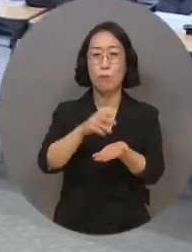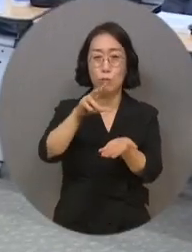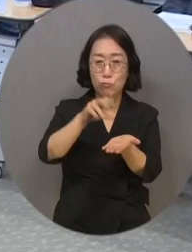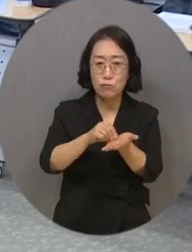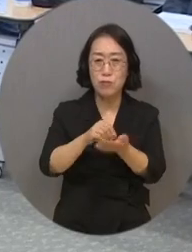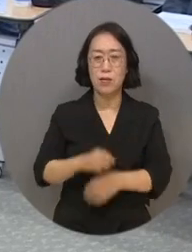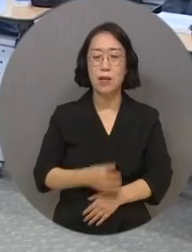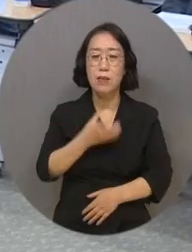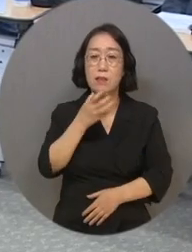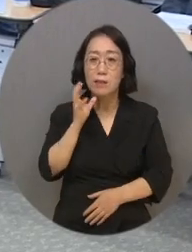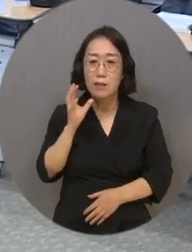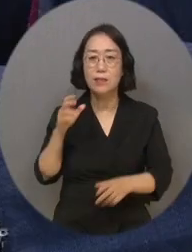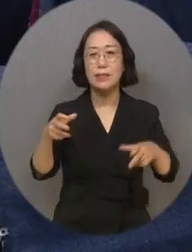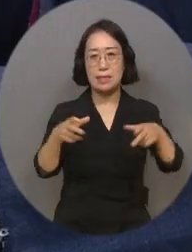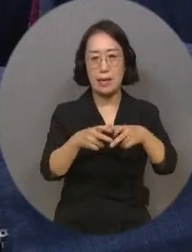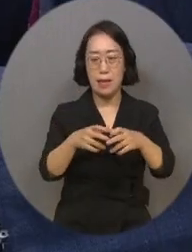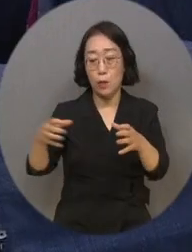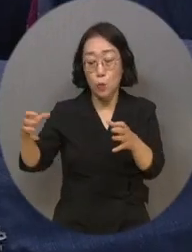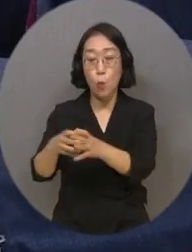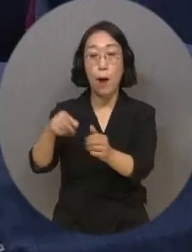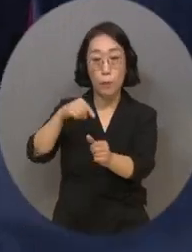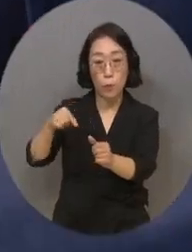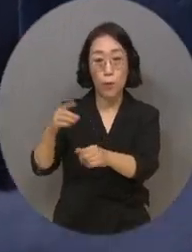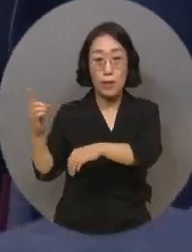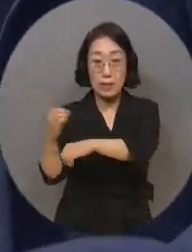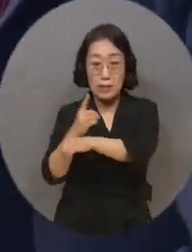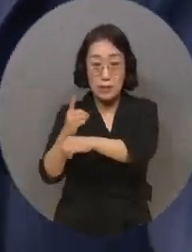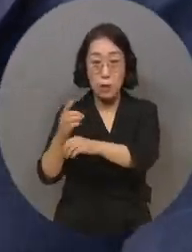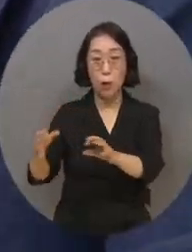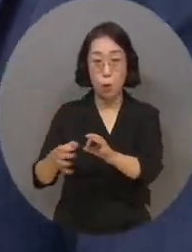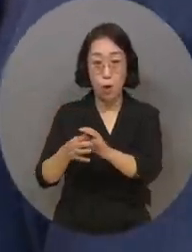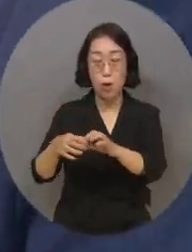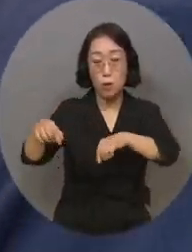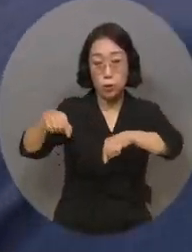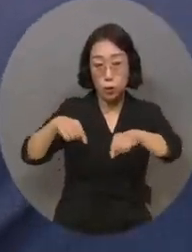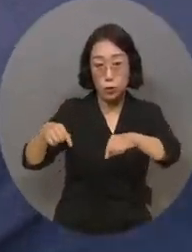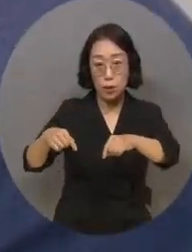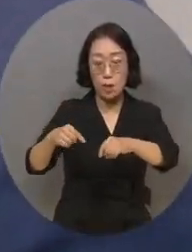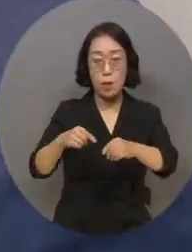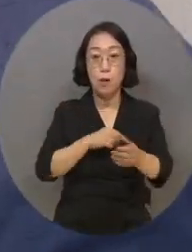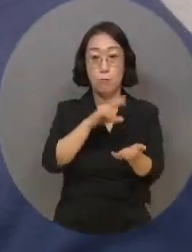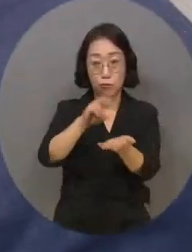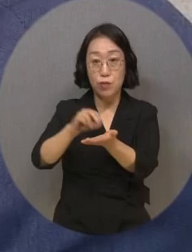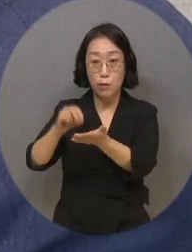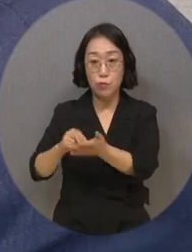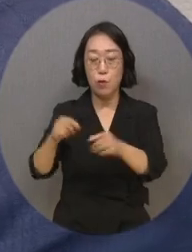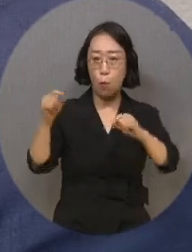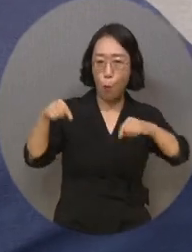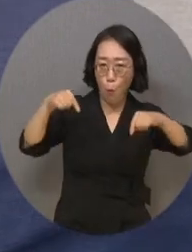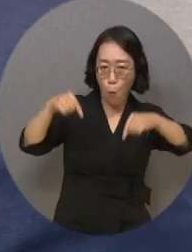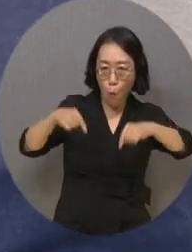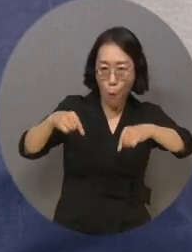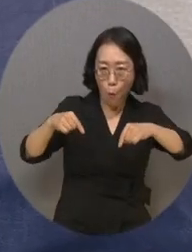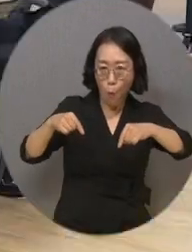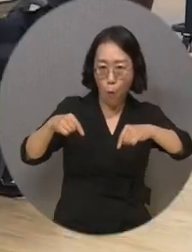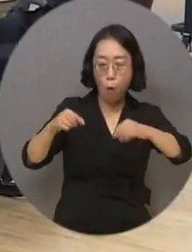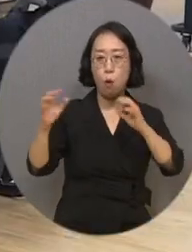떠오른 고령장애인, 통합교육, 디지털 포용 정책 등에 대한 주제도 폭넓게 다뤄지며 관심을